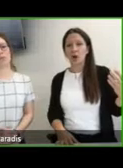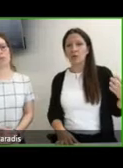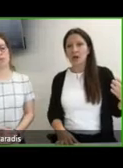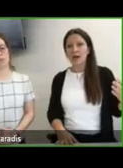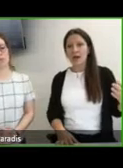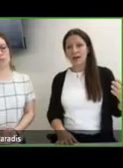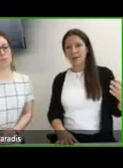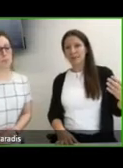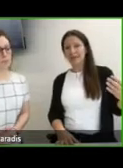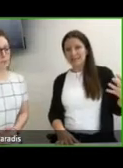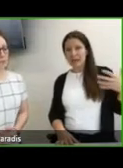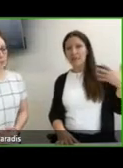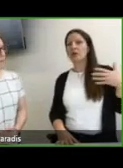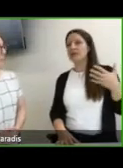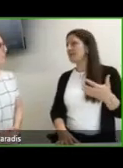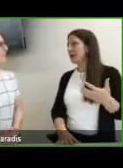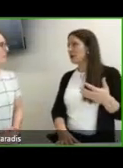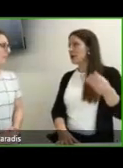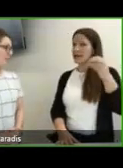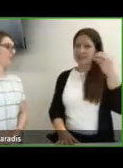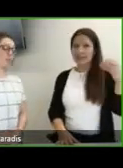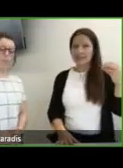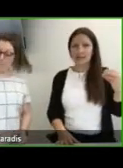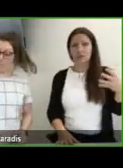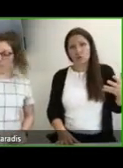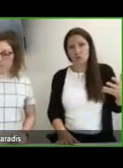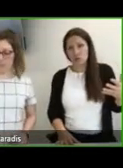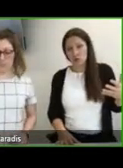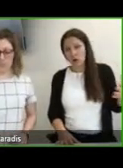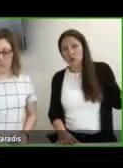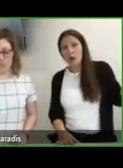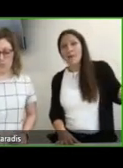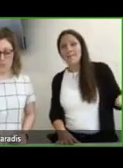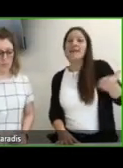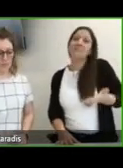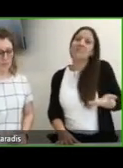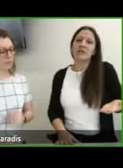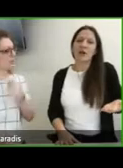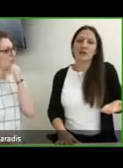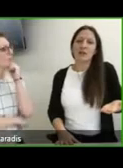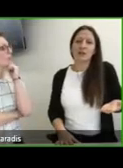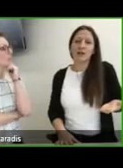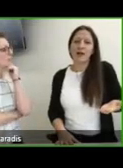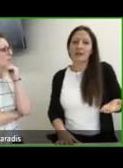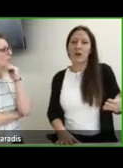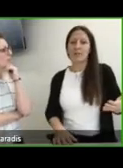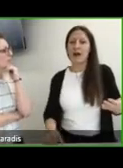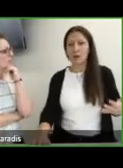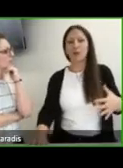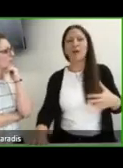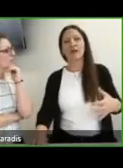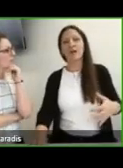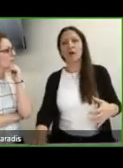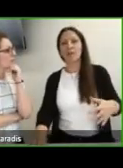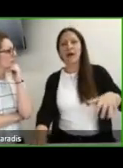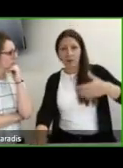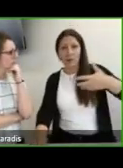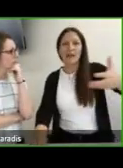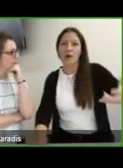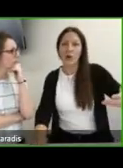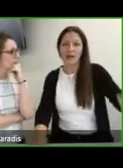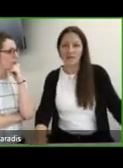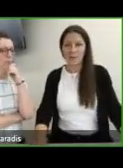c'est une chose. Savoir que ces biais-là existent, c'est une chose. Mais changer notre environnement, contrôler notre environnement